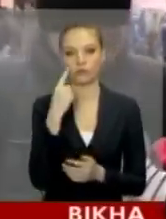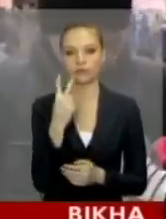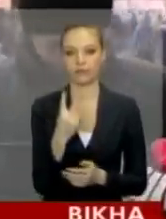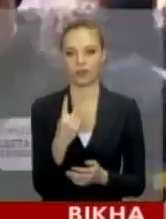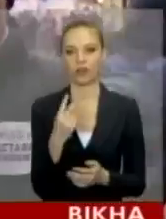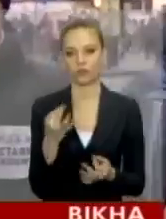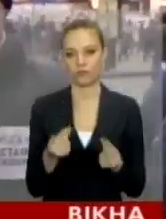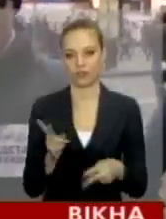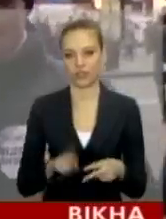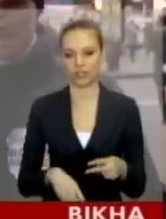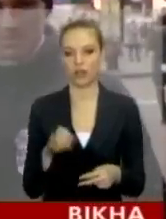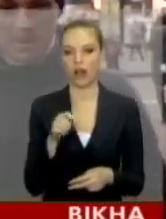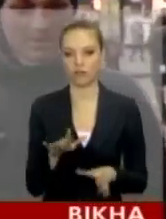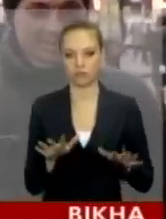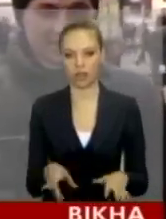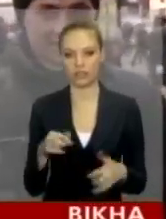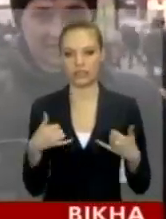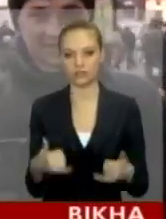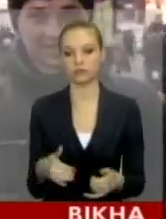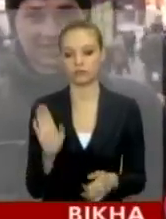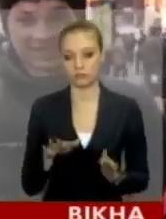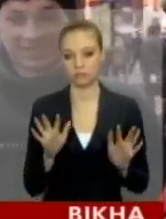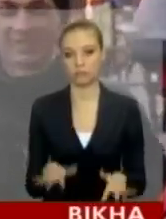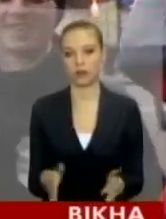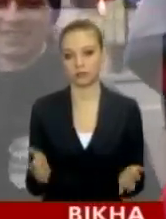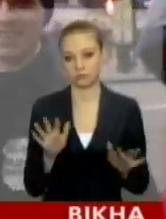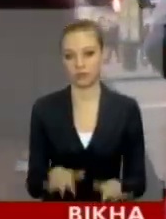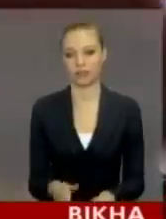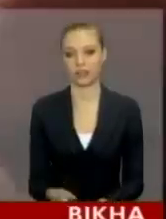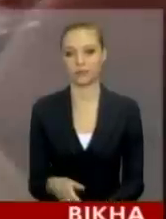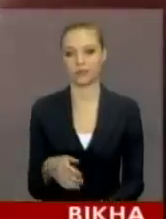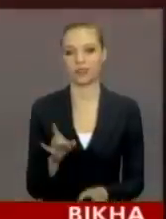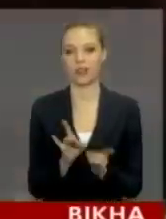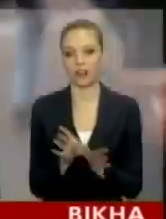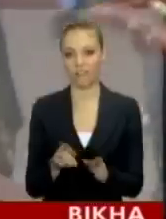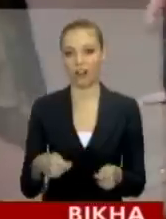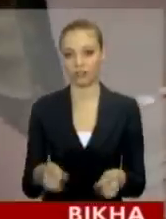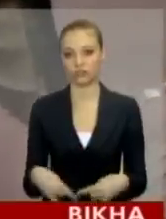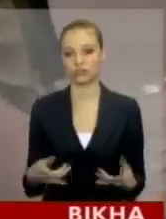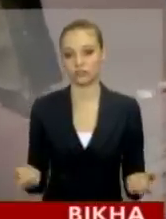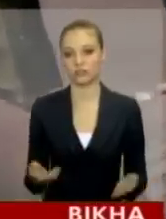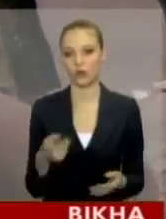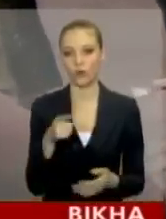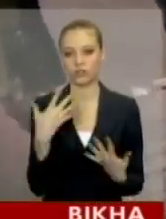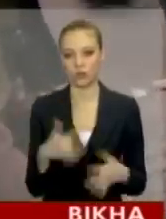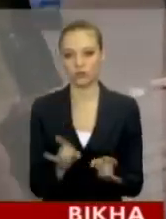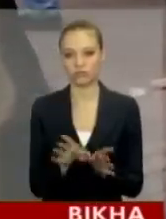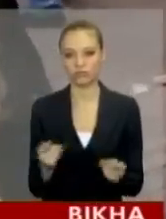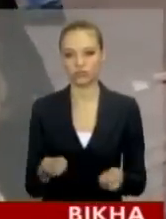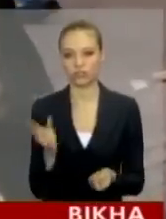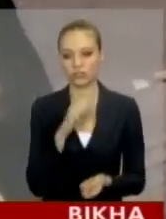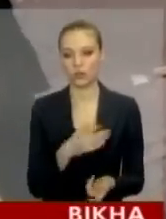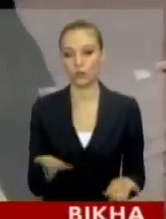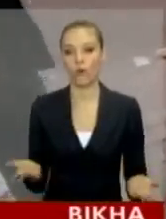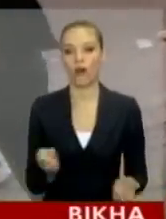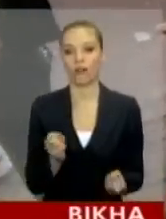матч закінчений. А не падаєте на асфальті? Нервете? Падає, падає. Порвали джинси. О, то це вже порвали джинси. Ну,